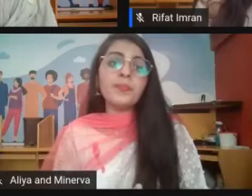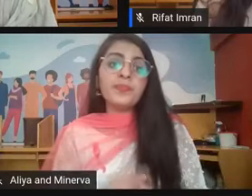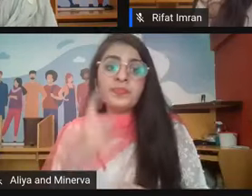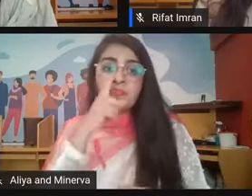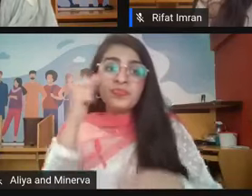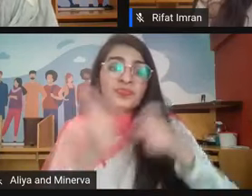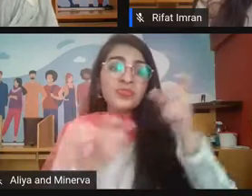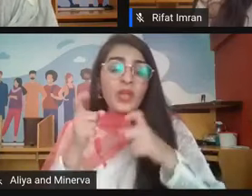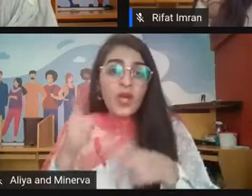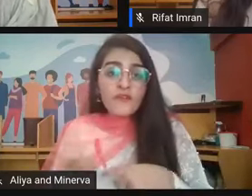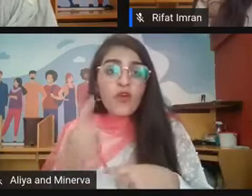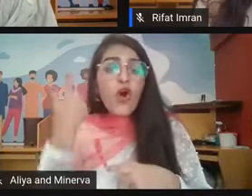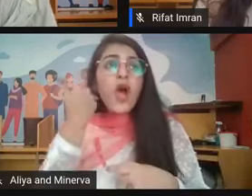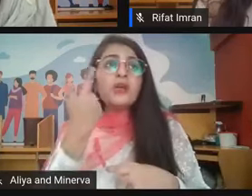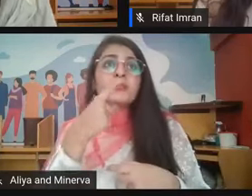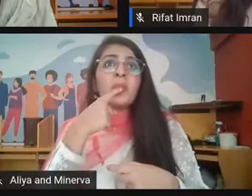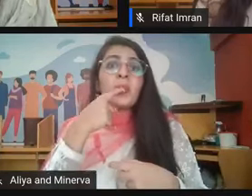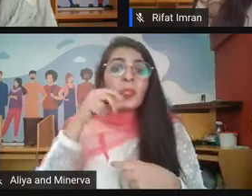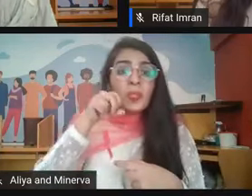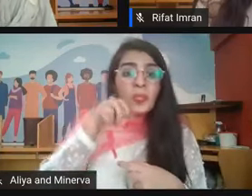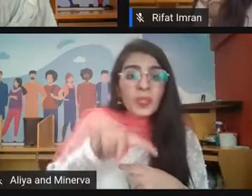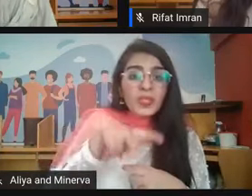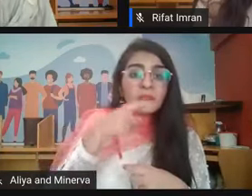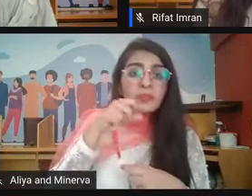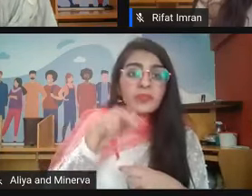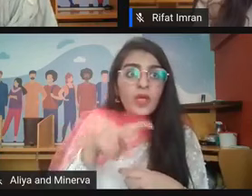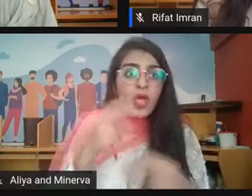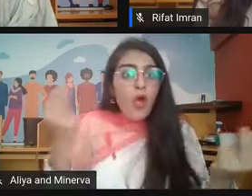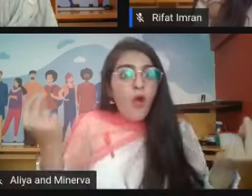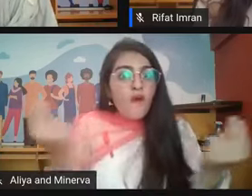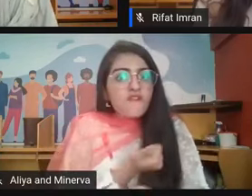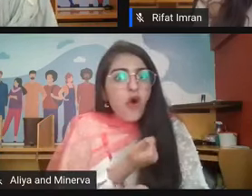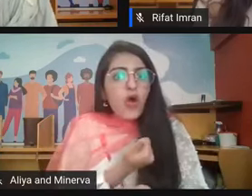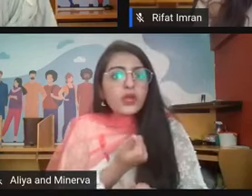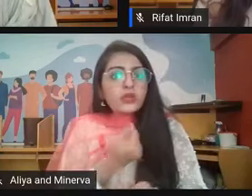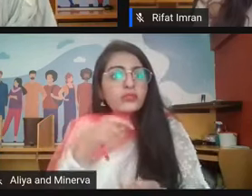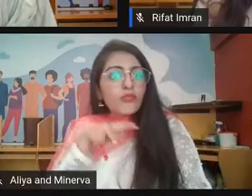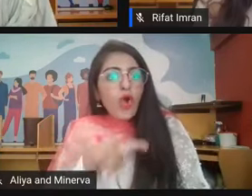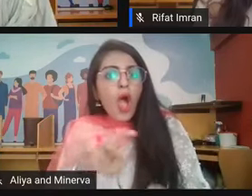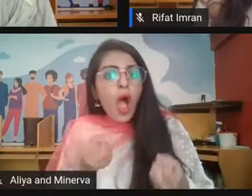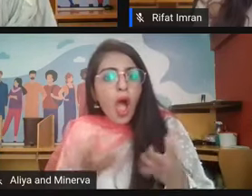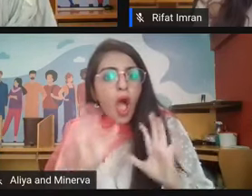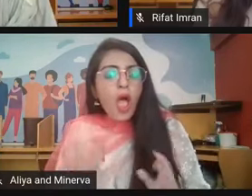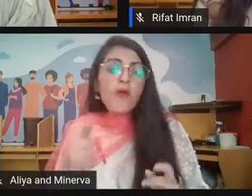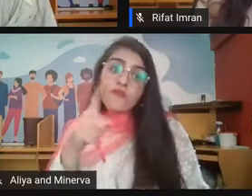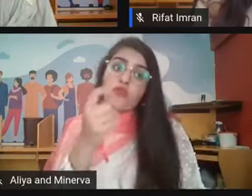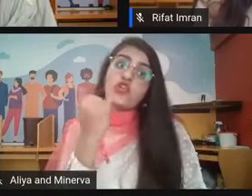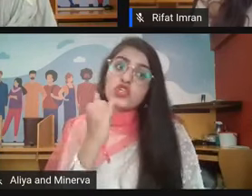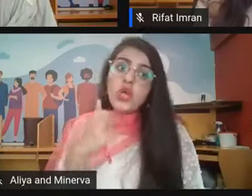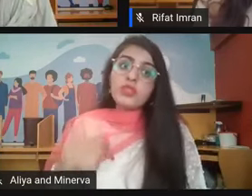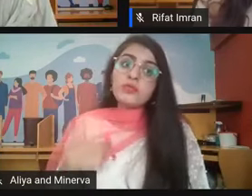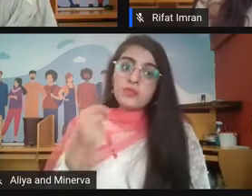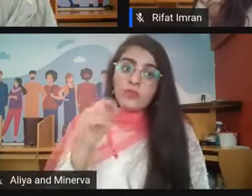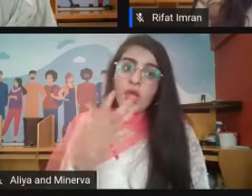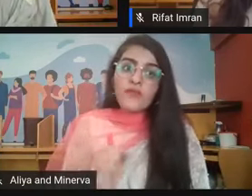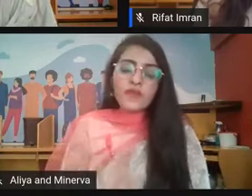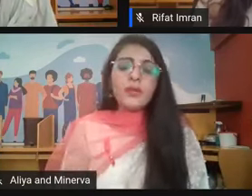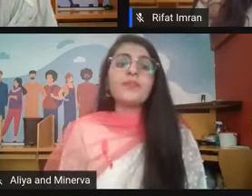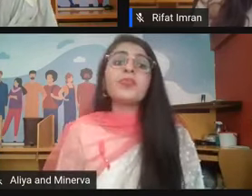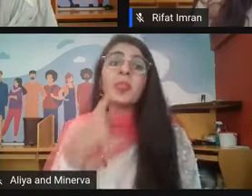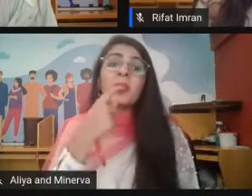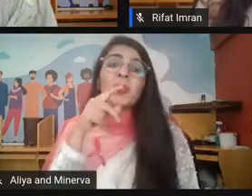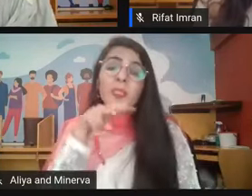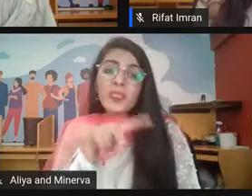जिनकी पीरियड्स जो है वो स्टार्ट जल्दी हुए हो. अच्छा, जब हम बात करते हैं पीरियड्स के स्टार्ट होने की, यानी